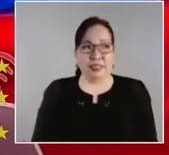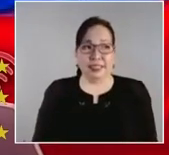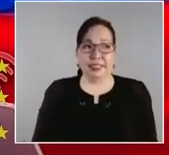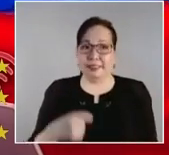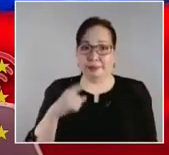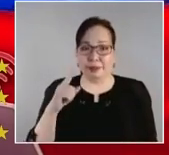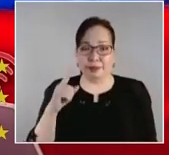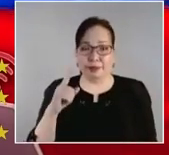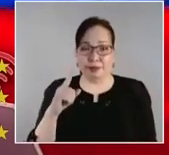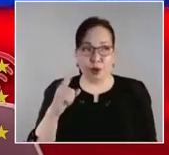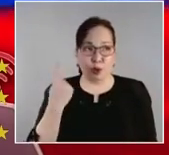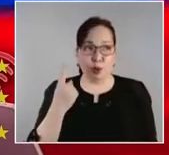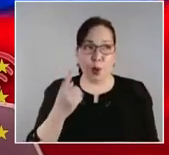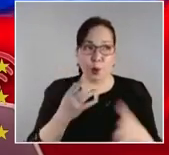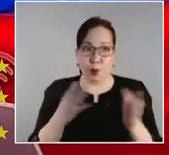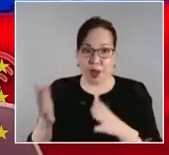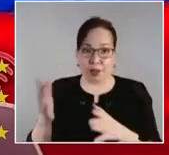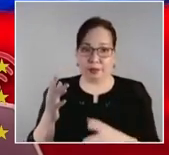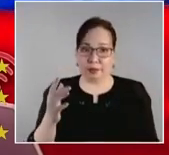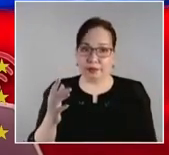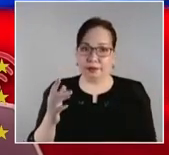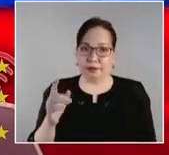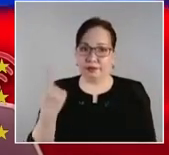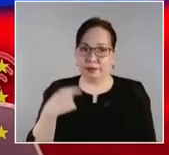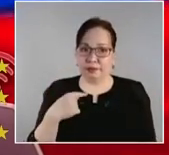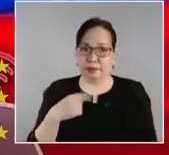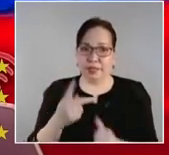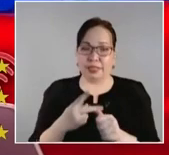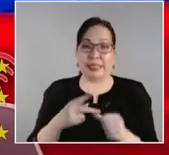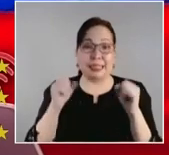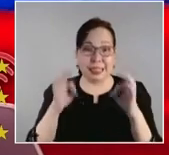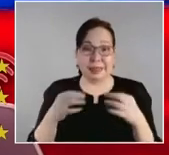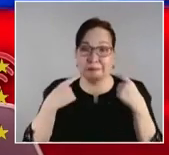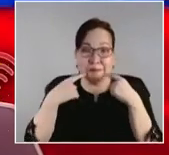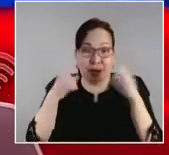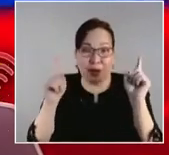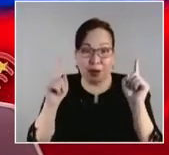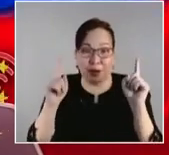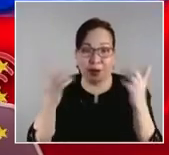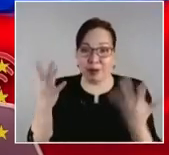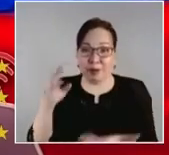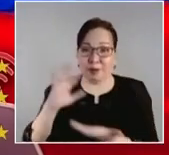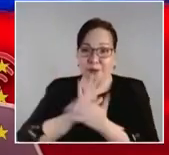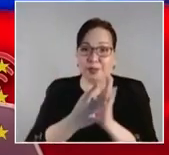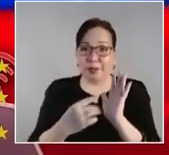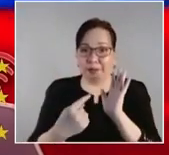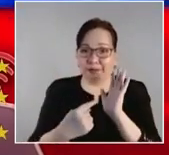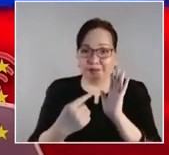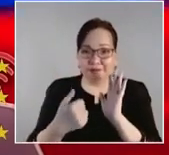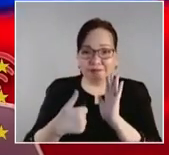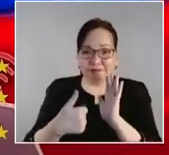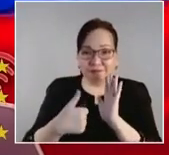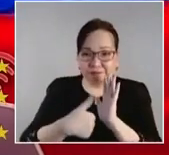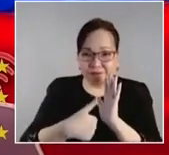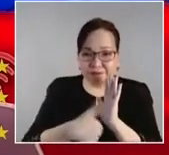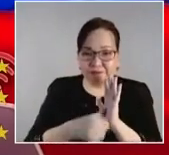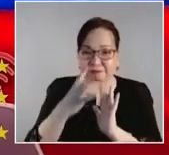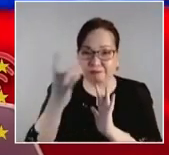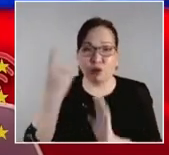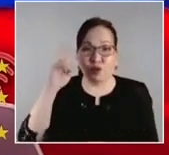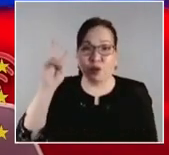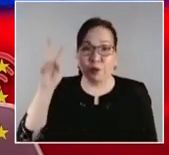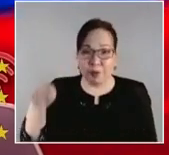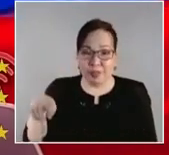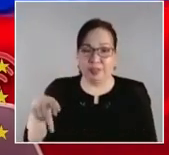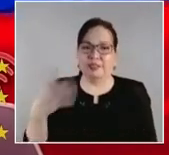na bibigyan kong tugon, should a miracle happen, no, that I be elected as the next Vice President of our beloved